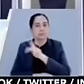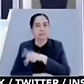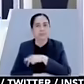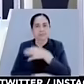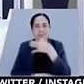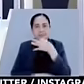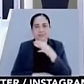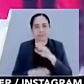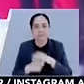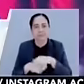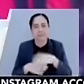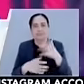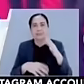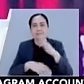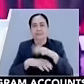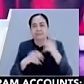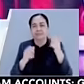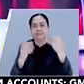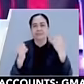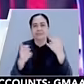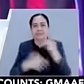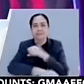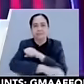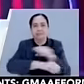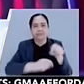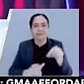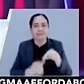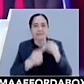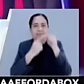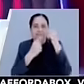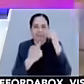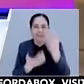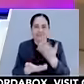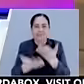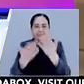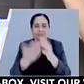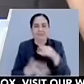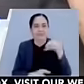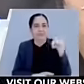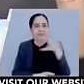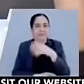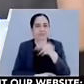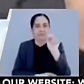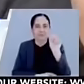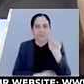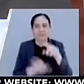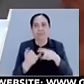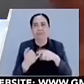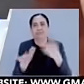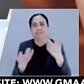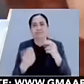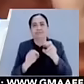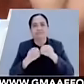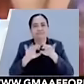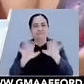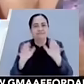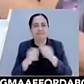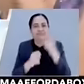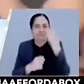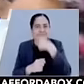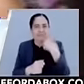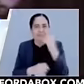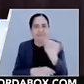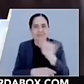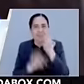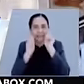tawag ng tanghalan. Especially for you, Miss Q&A. At ang viral and trending na Kalookalike Phase 4